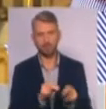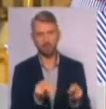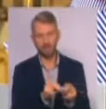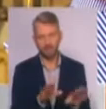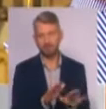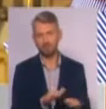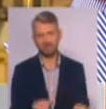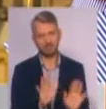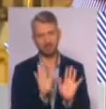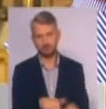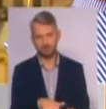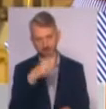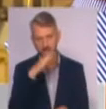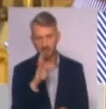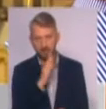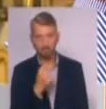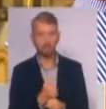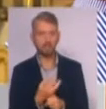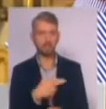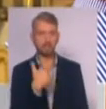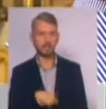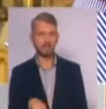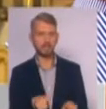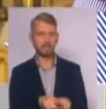дітям і зробила для себе такий